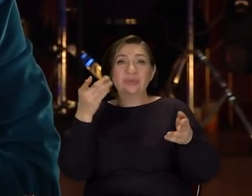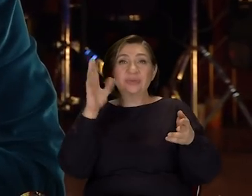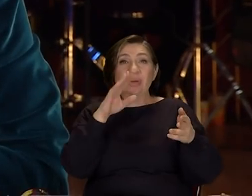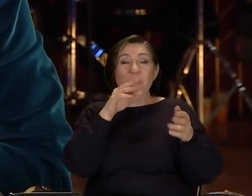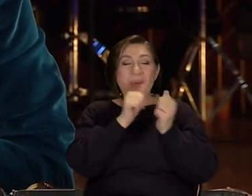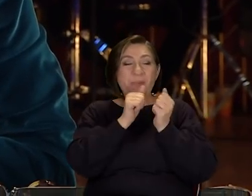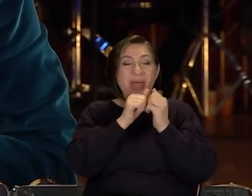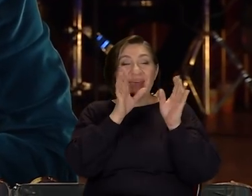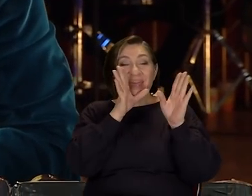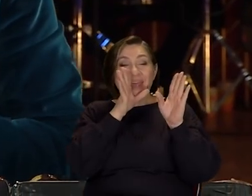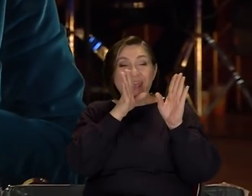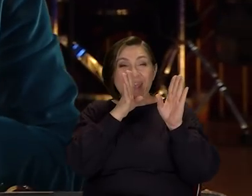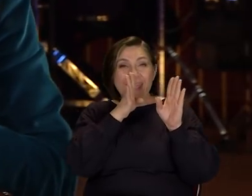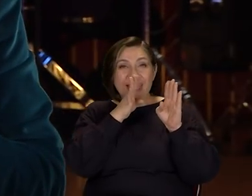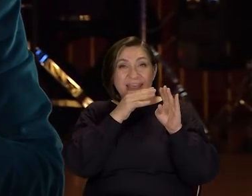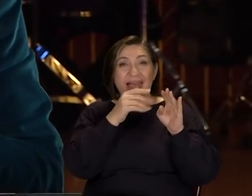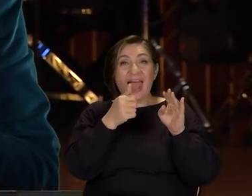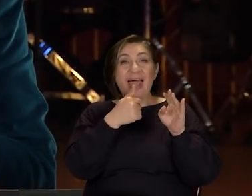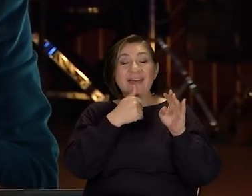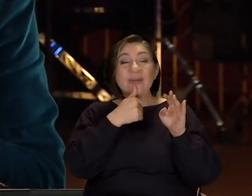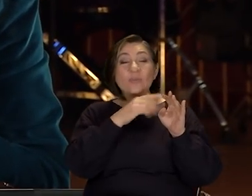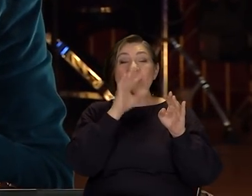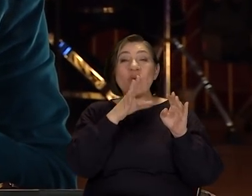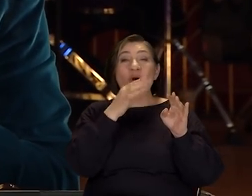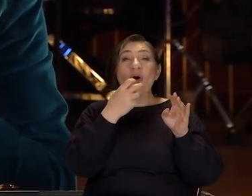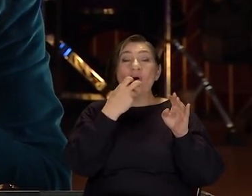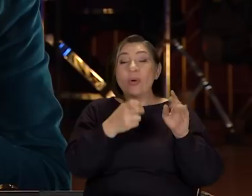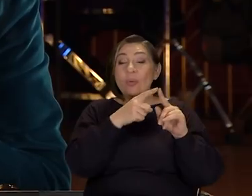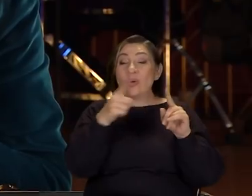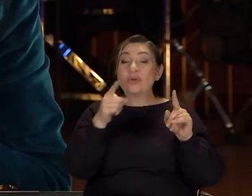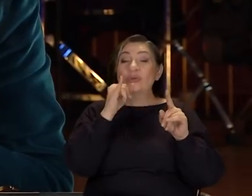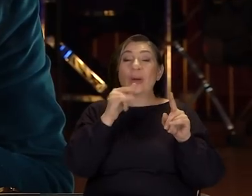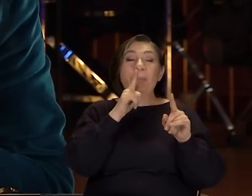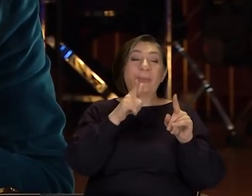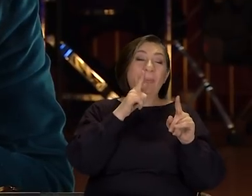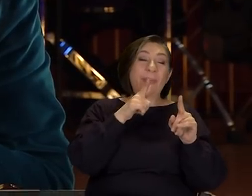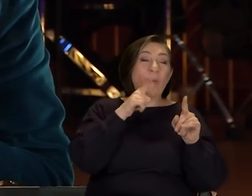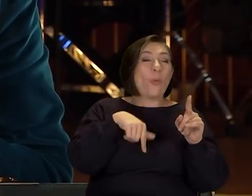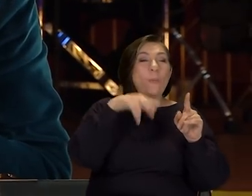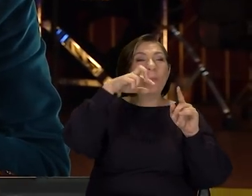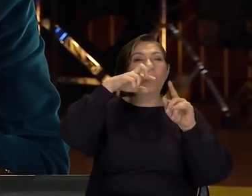beraber yaşlanıyorlar. Erkeği bütün ömür boyu tuvalete gitmekten koruyan